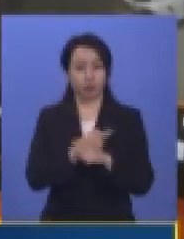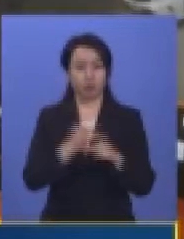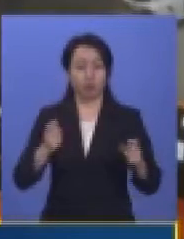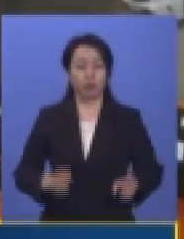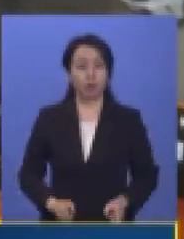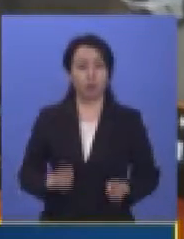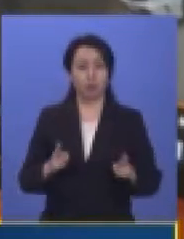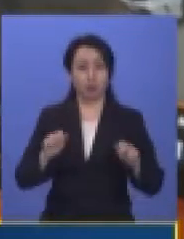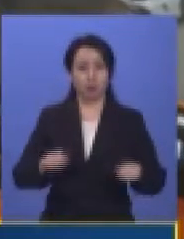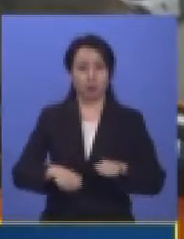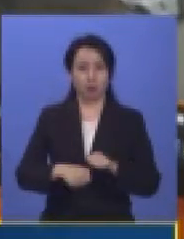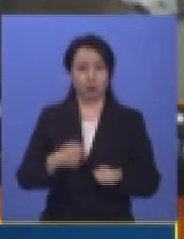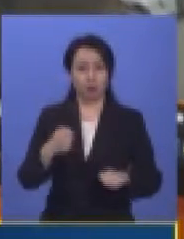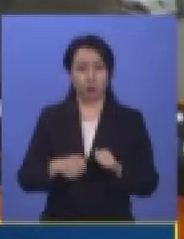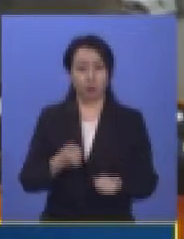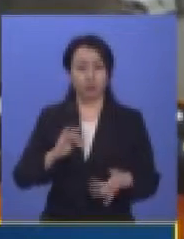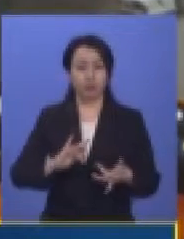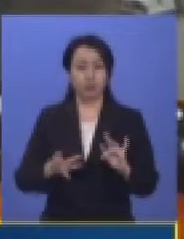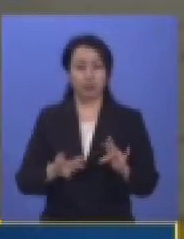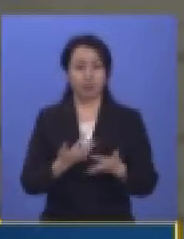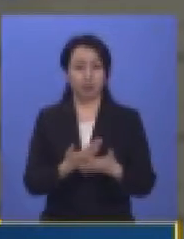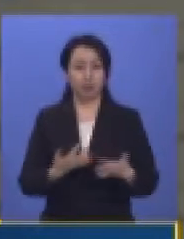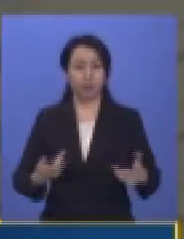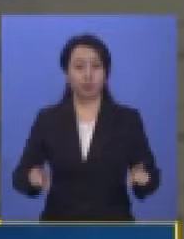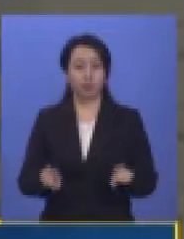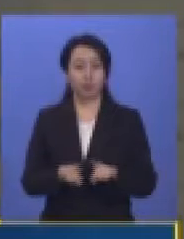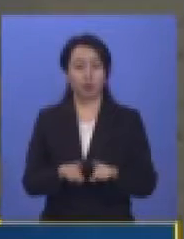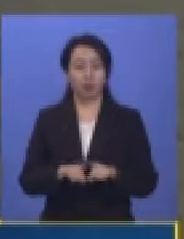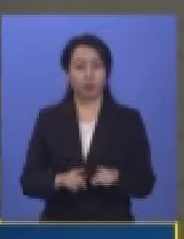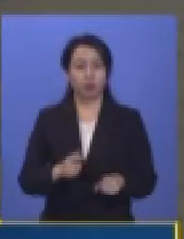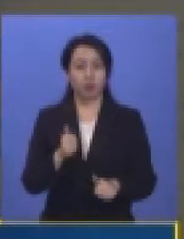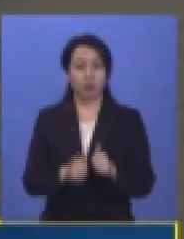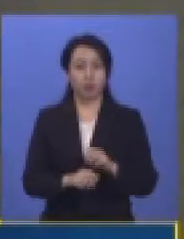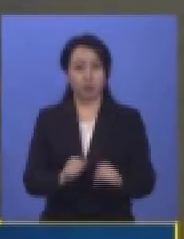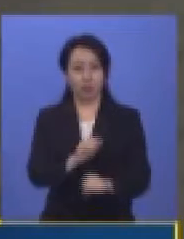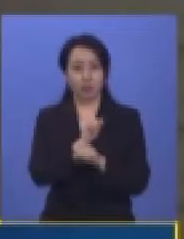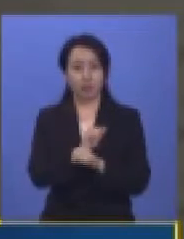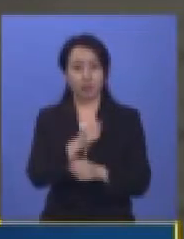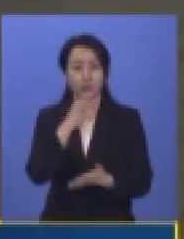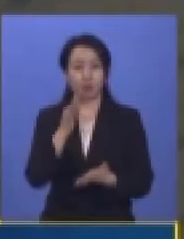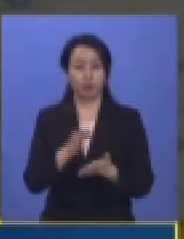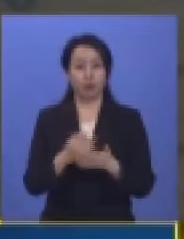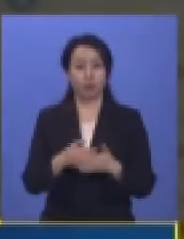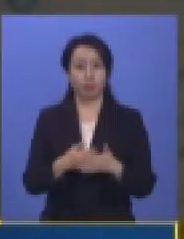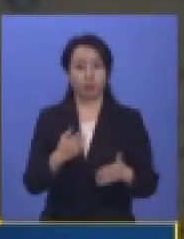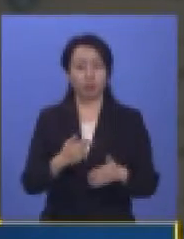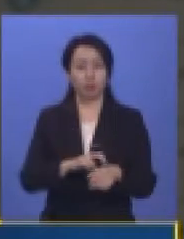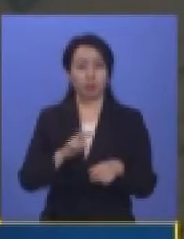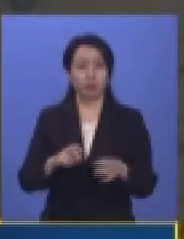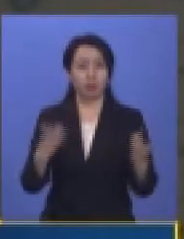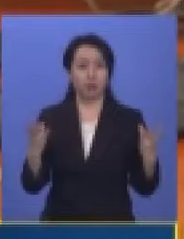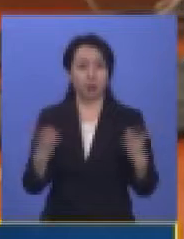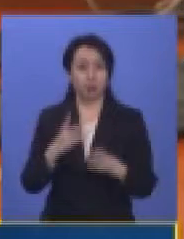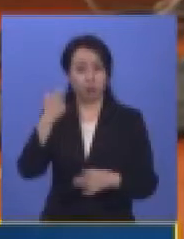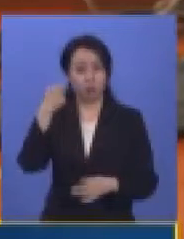и правонарушениях в лентах пабликов популярных социальных сетей. Такой путь коммуникации нередко тормозит реагирование, ведь прежде данной публикации